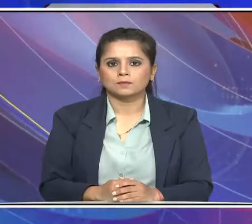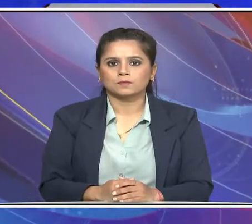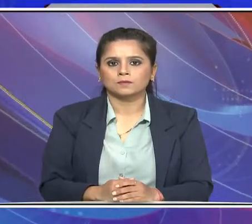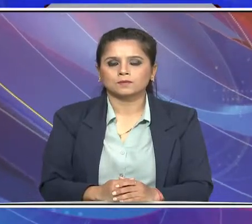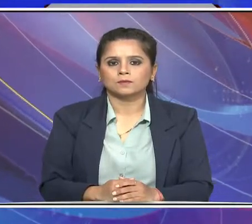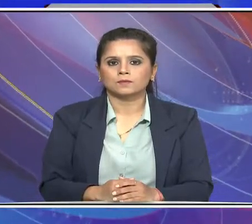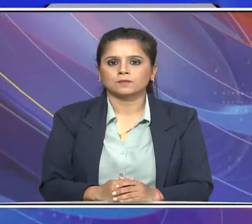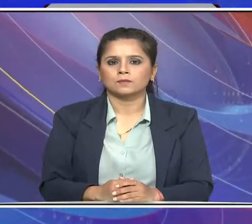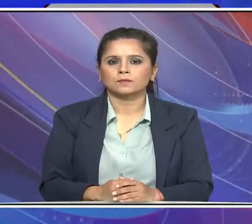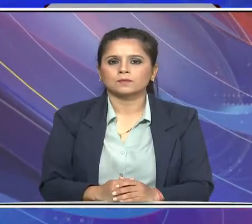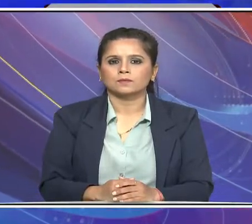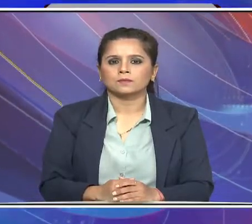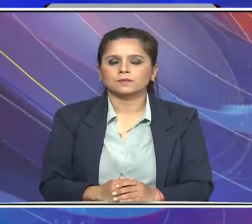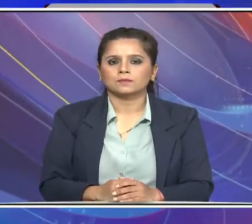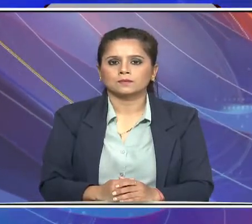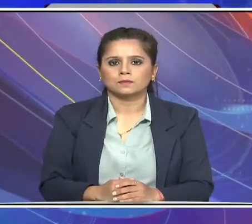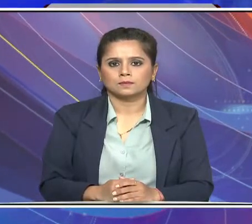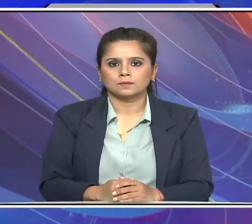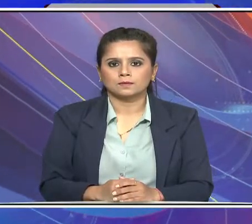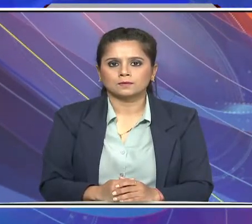फ्रेंड्स टुडे